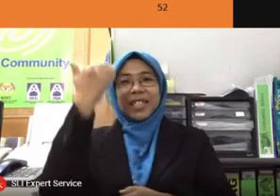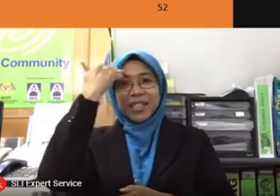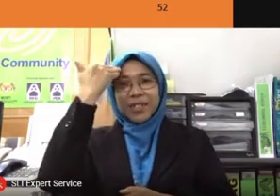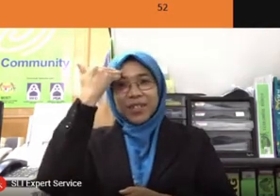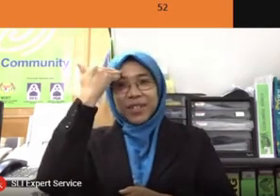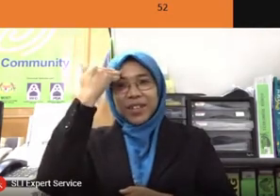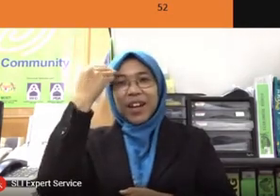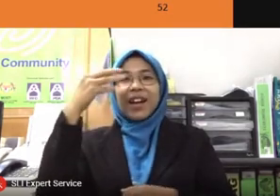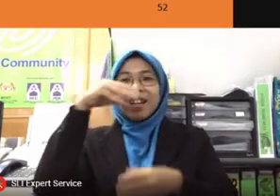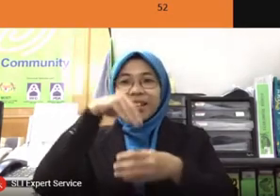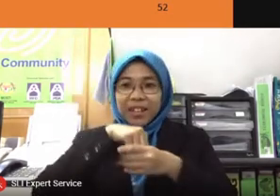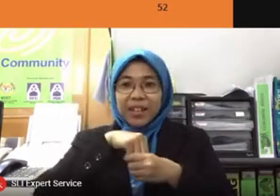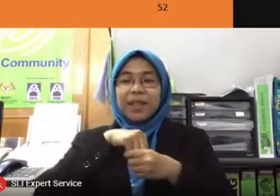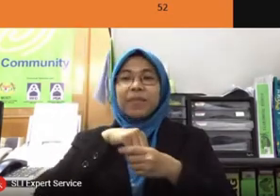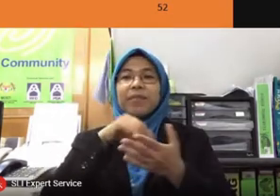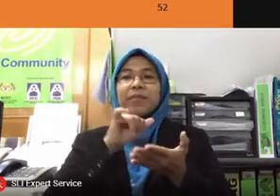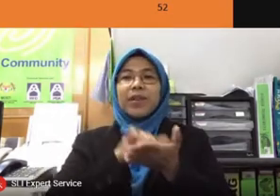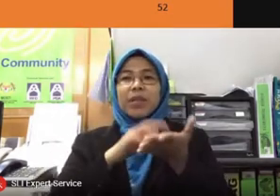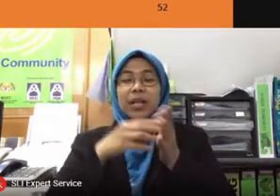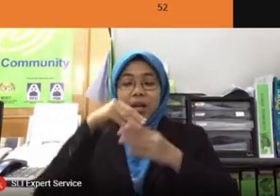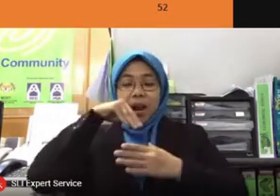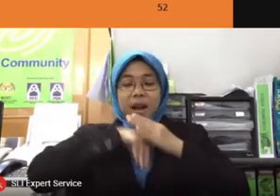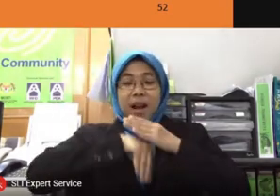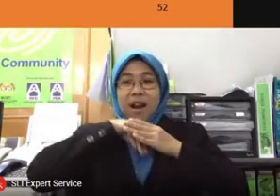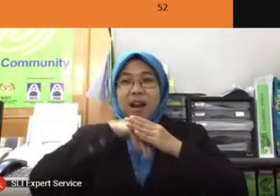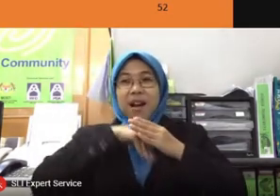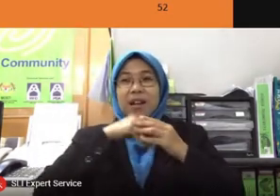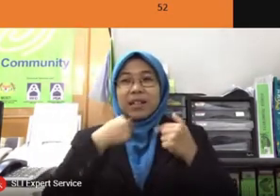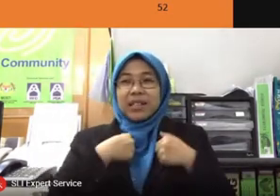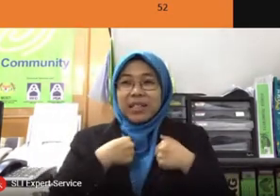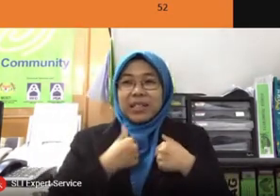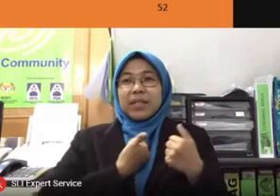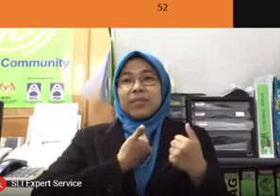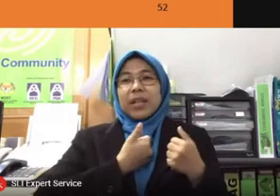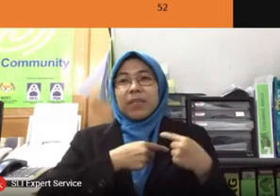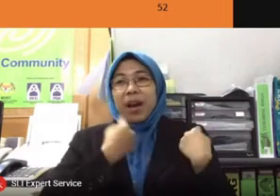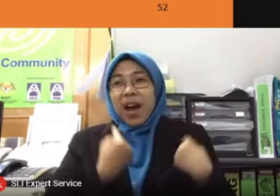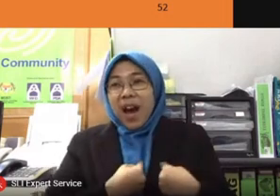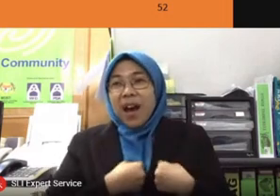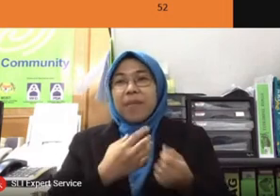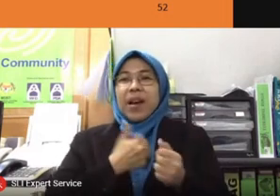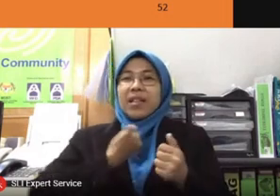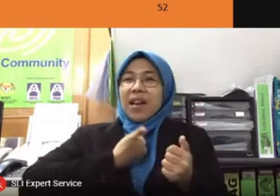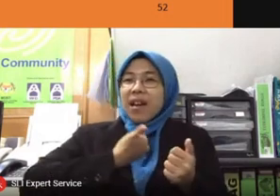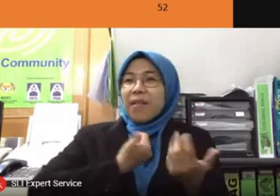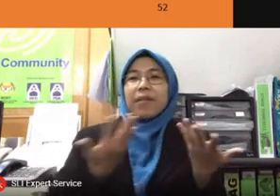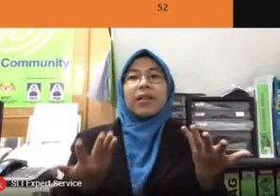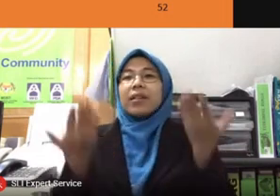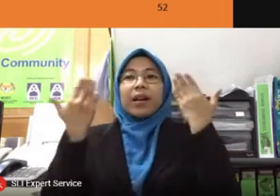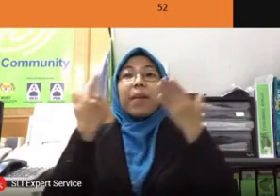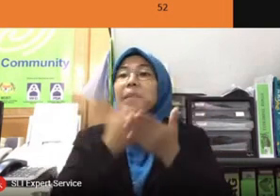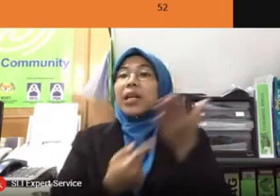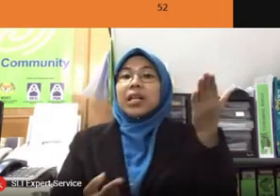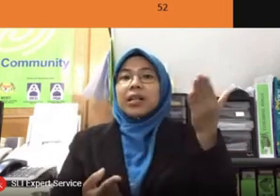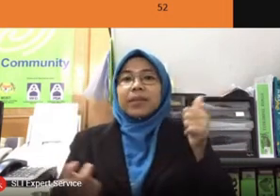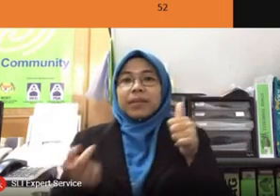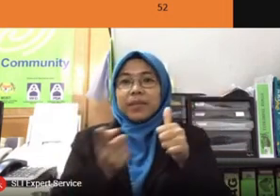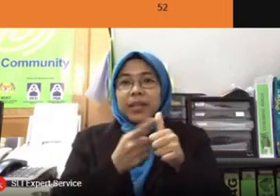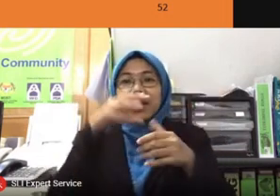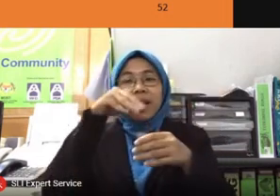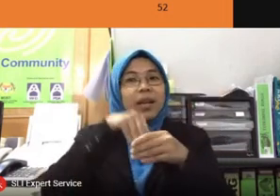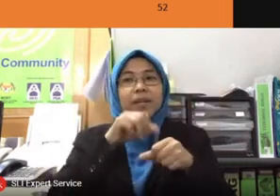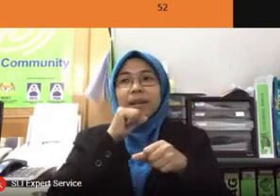Di dalam dia, deep inside my heart, deep inside myself, apa dia? Ha, pertama sekali dalaman